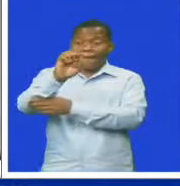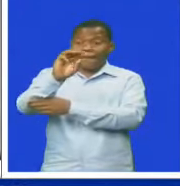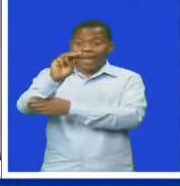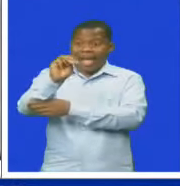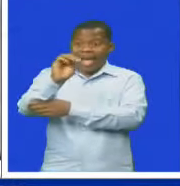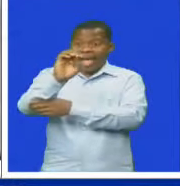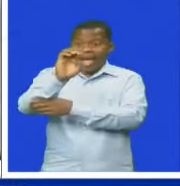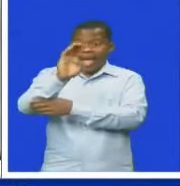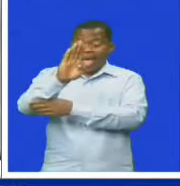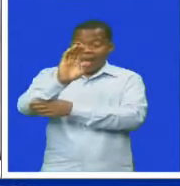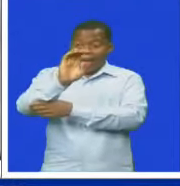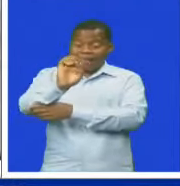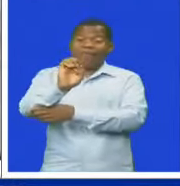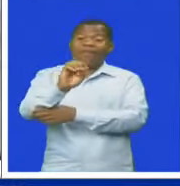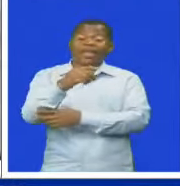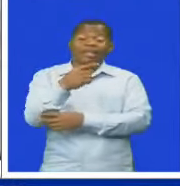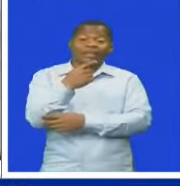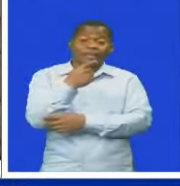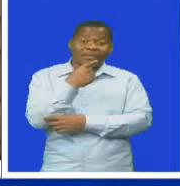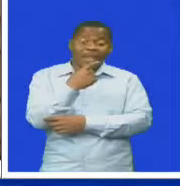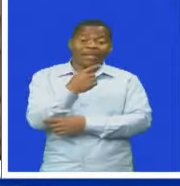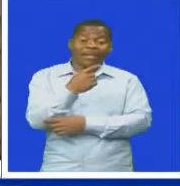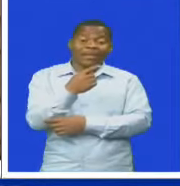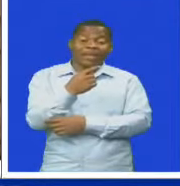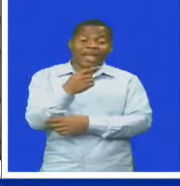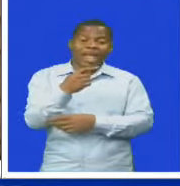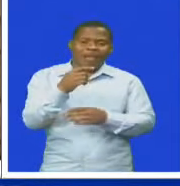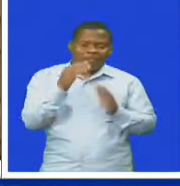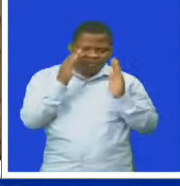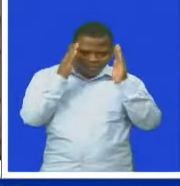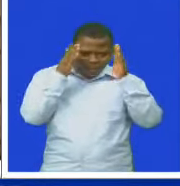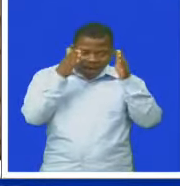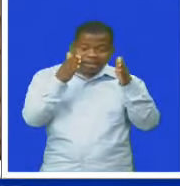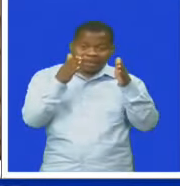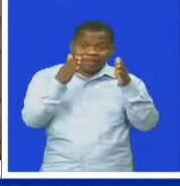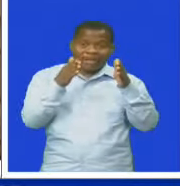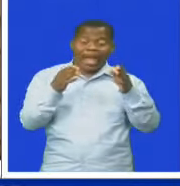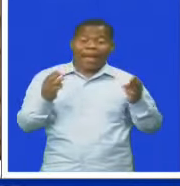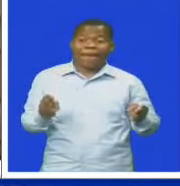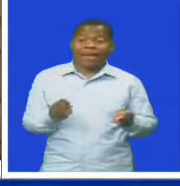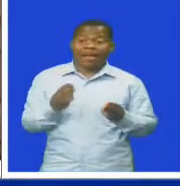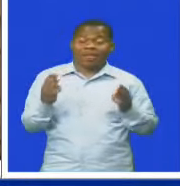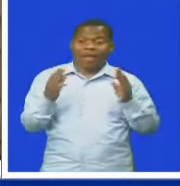lusito lolufanele Tindzabeni temagesi. Sitawubuka ema-guidelines